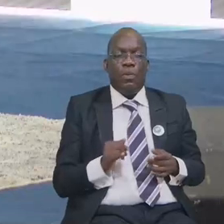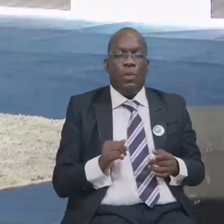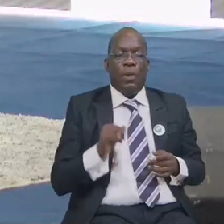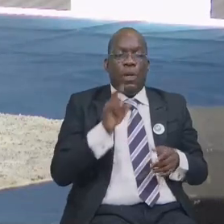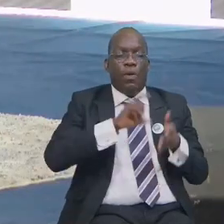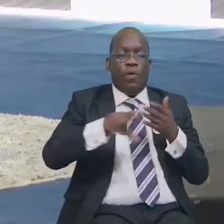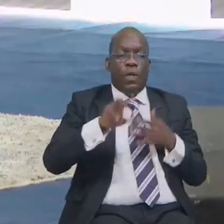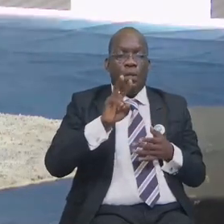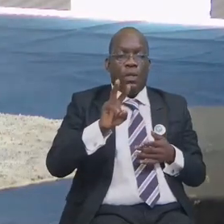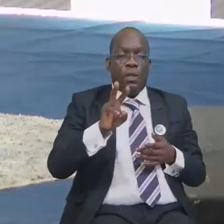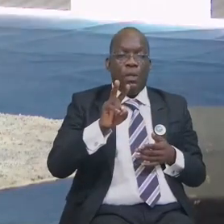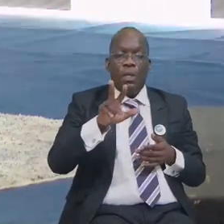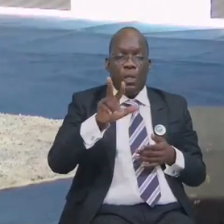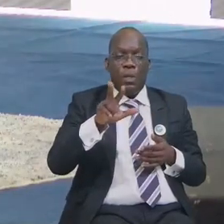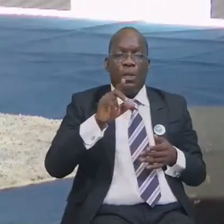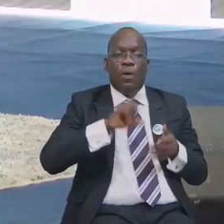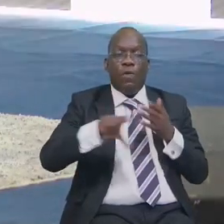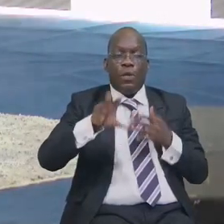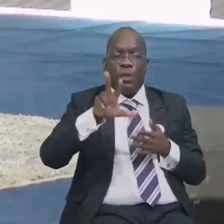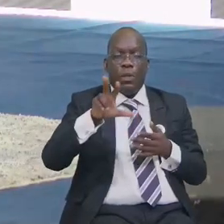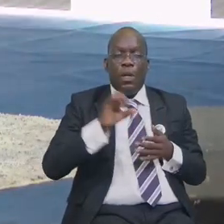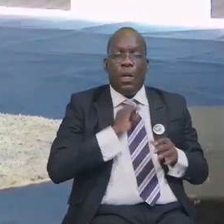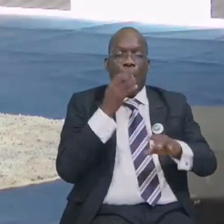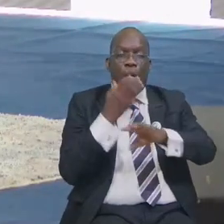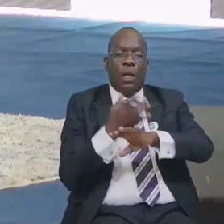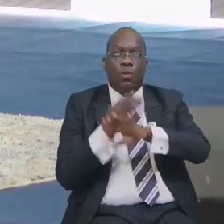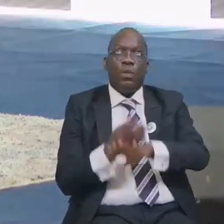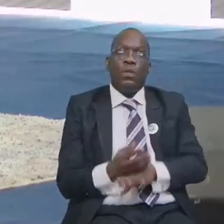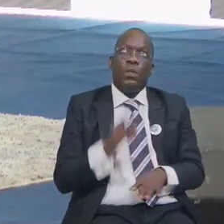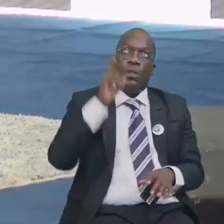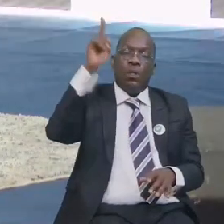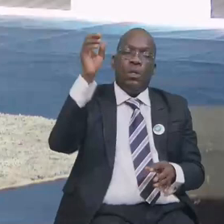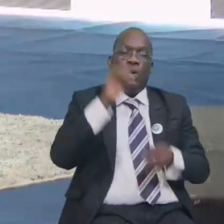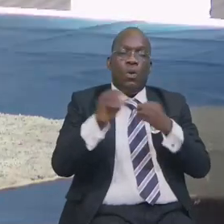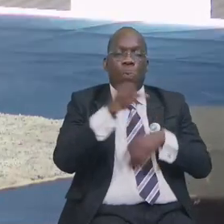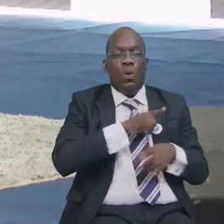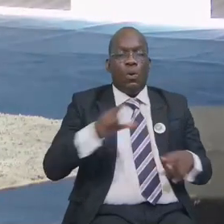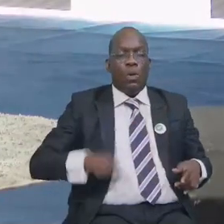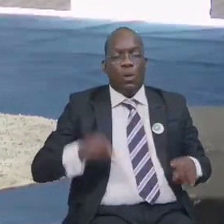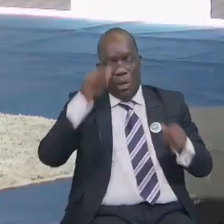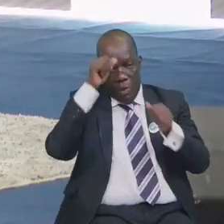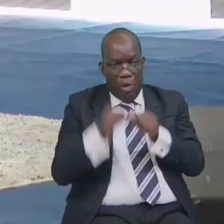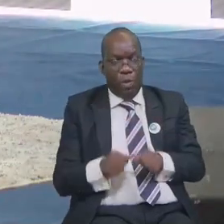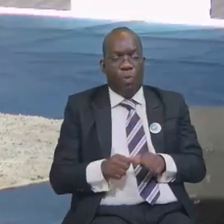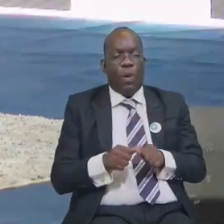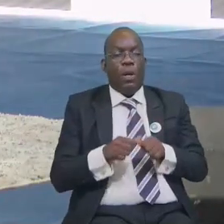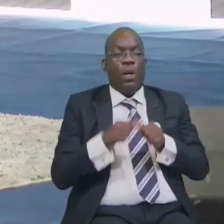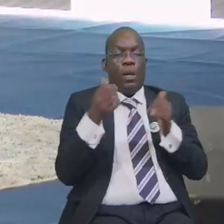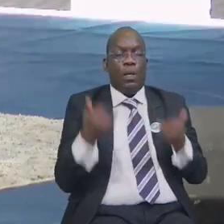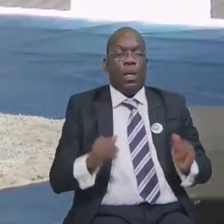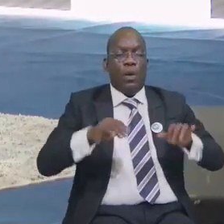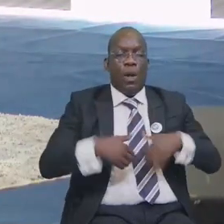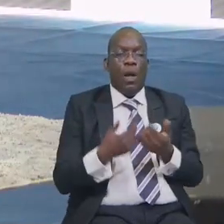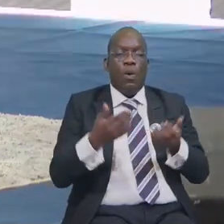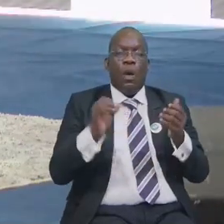Verset 3. Ô Éternel, souviens-toi que j'ai marché